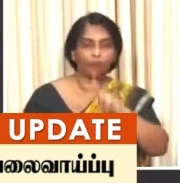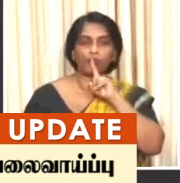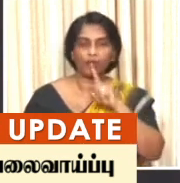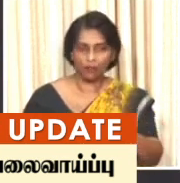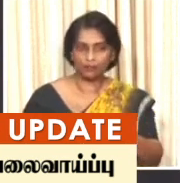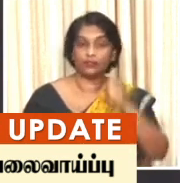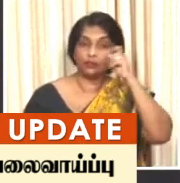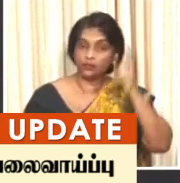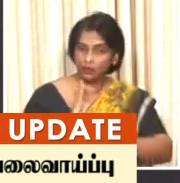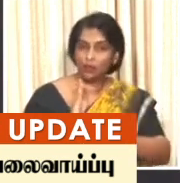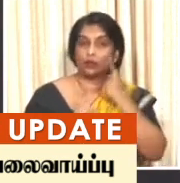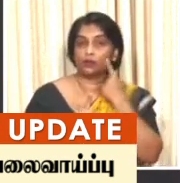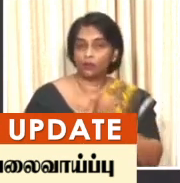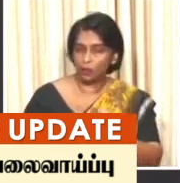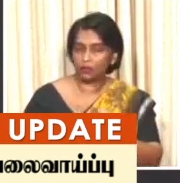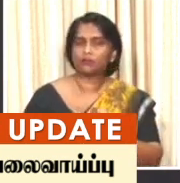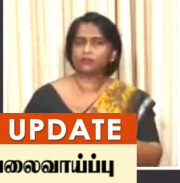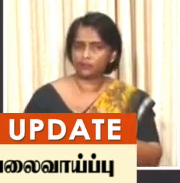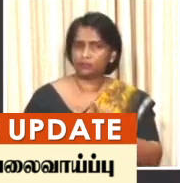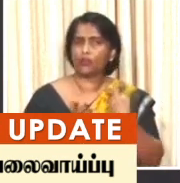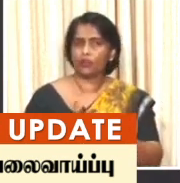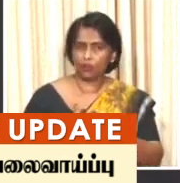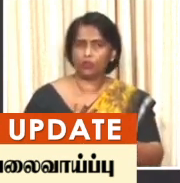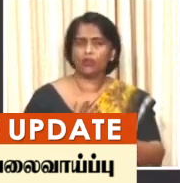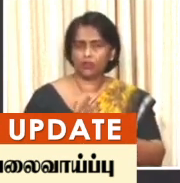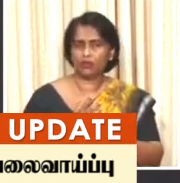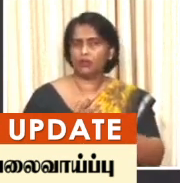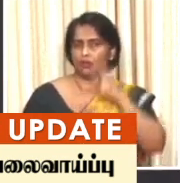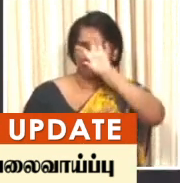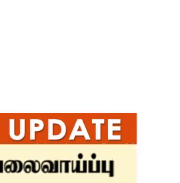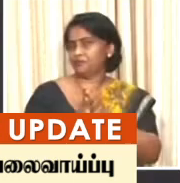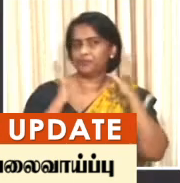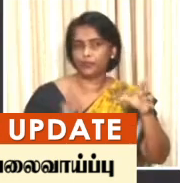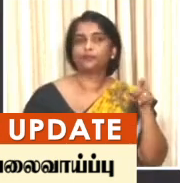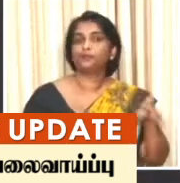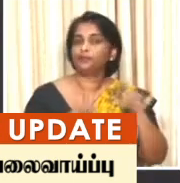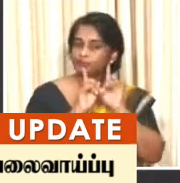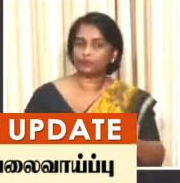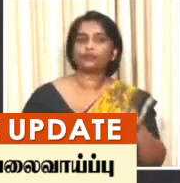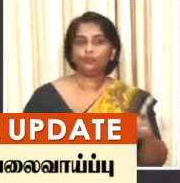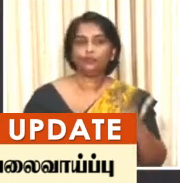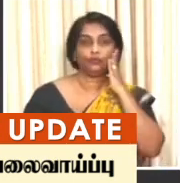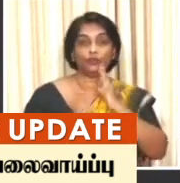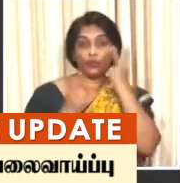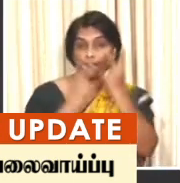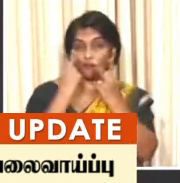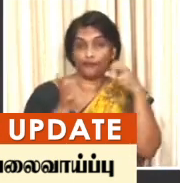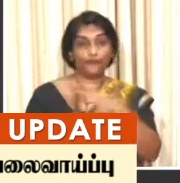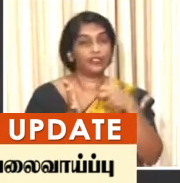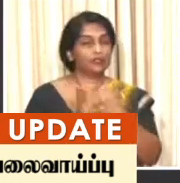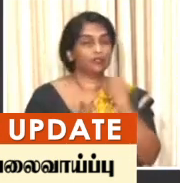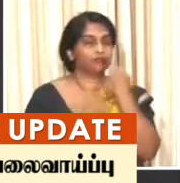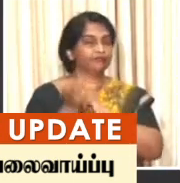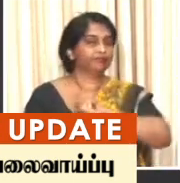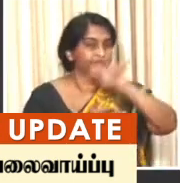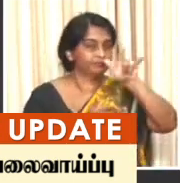වගේම ජපානය, කොරියාව, මෙහෙම රුමේනියාව මේ රාජ්‍යයන් රැසකටම මේ විදියට විසිට් වීසා මාර්ගයෙන් පැනලා ගිහිල්ලා